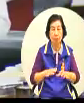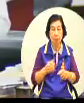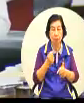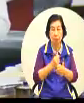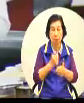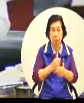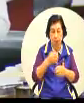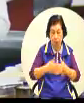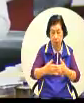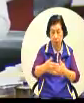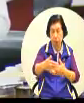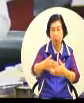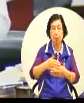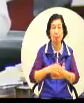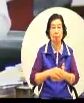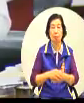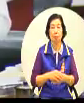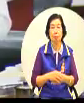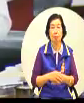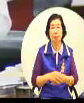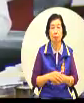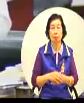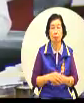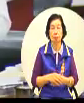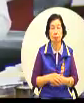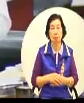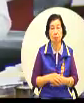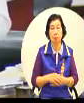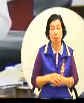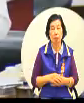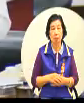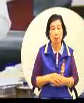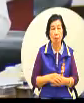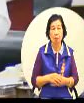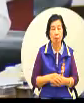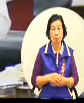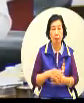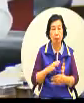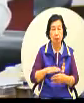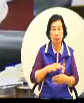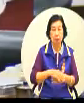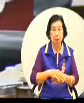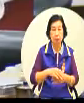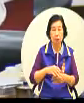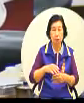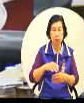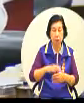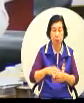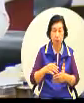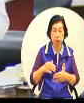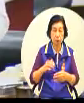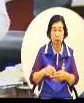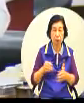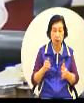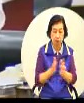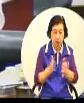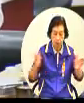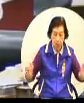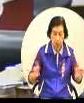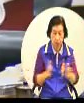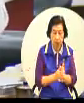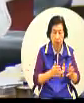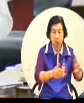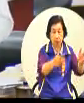度，月湾到复兴之间的板书乱桥